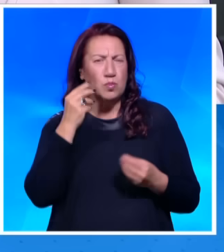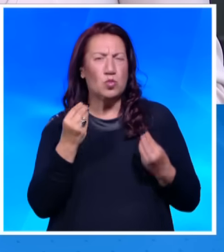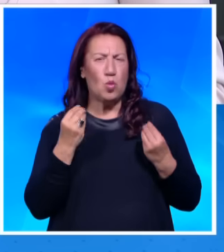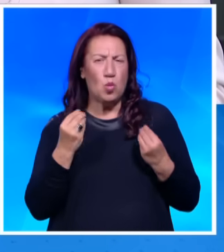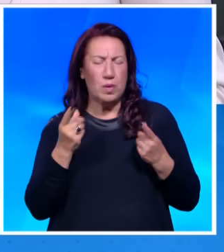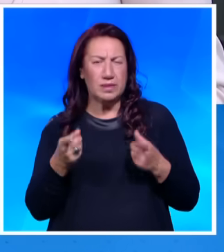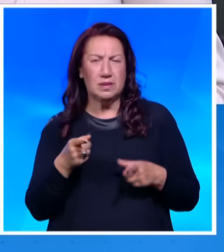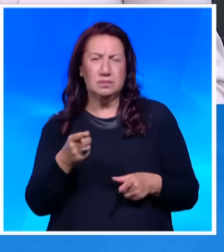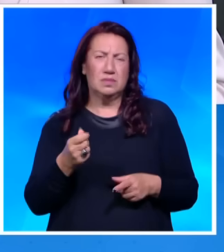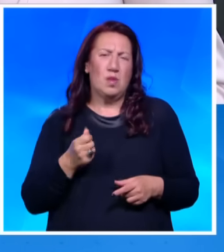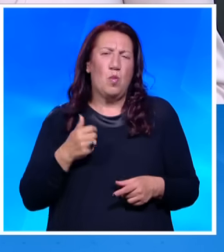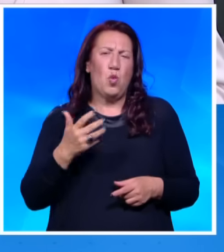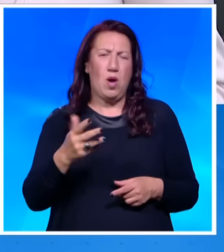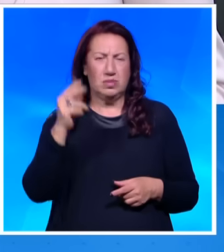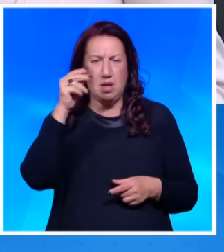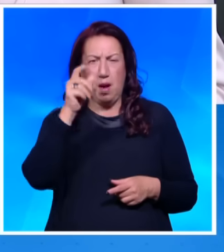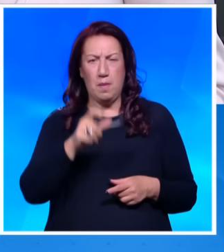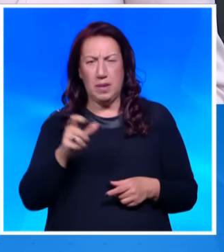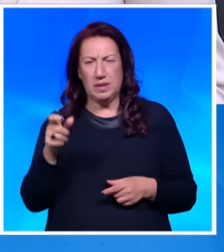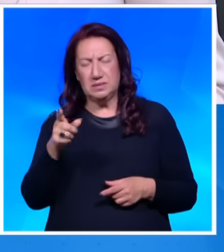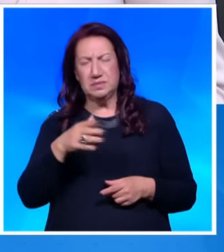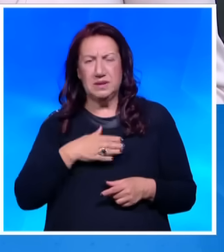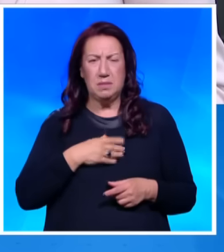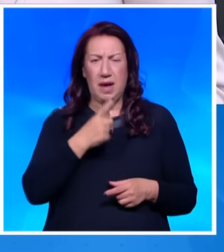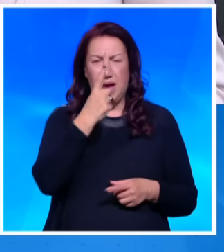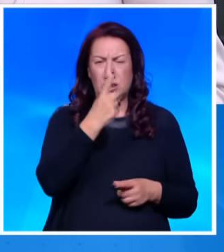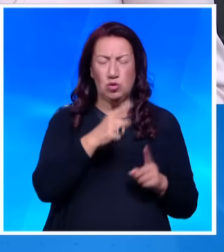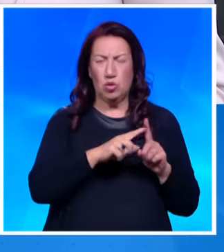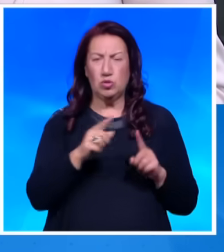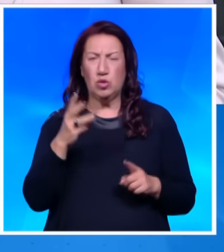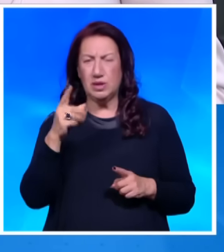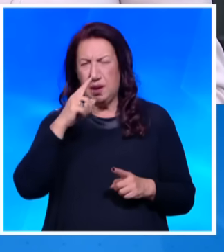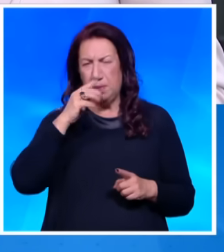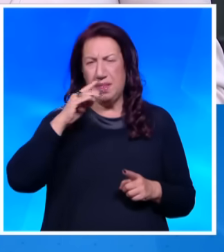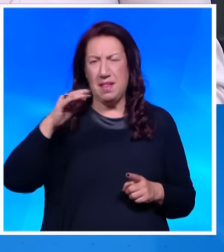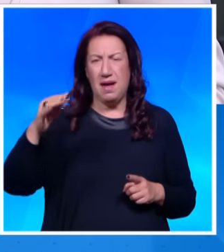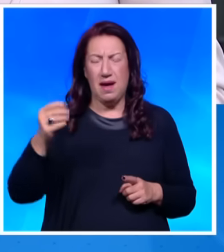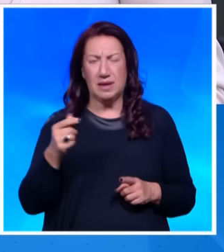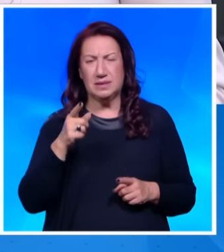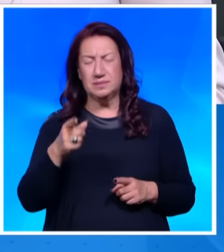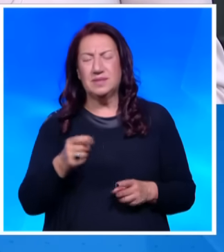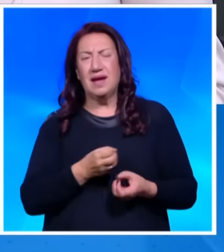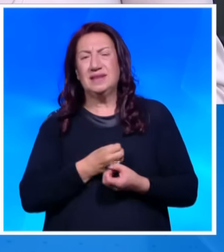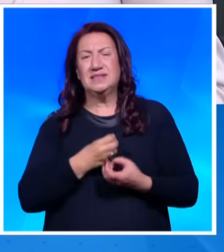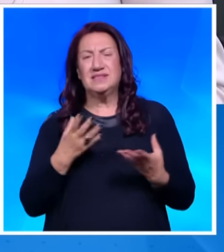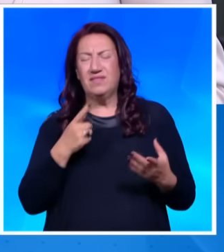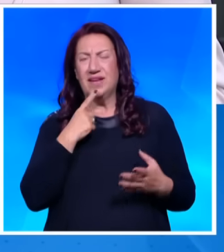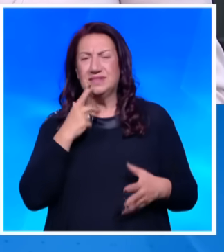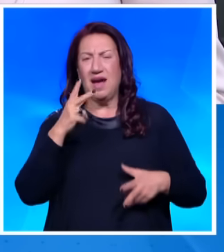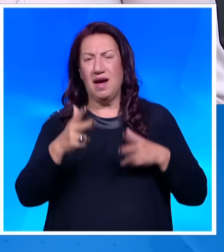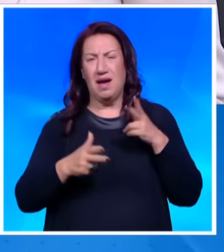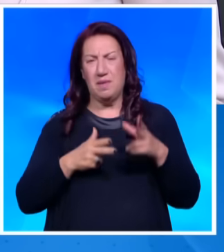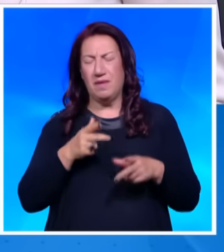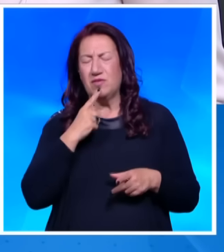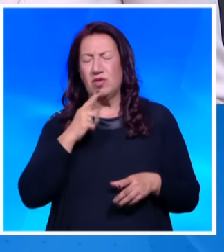с състояние между 1 и 3 милиарда и още, като цитирам, най-печално известният гангстер с дълбоки връзки в